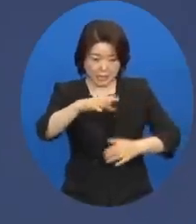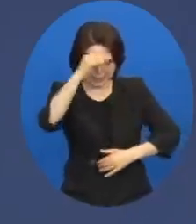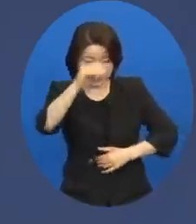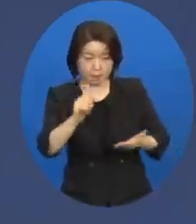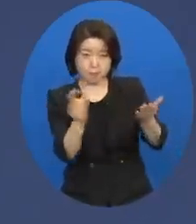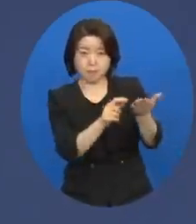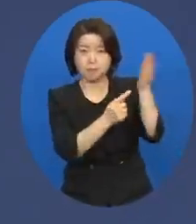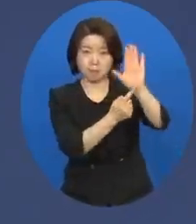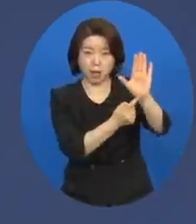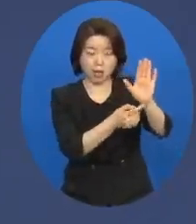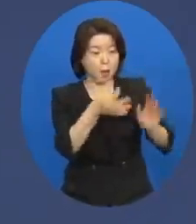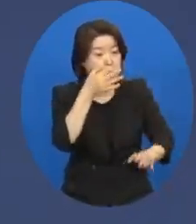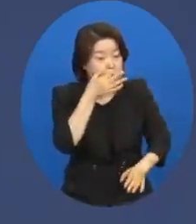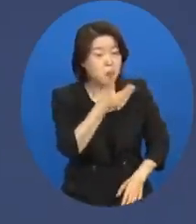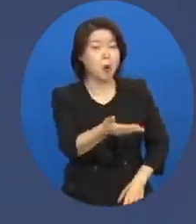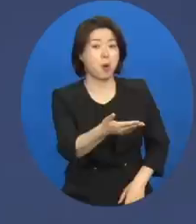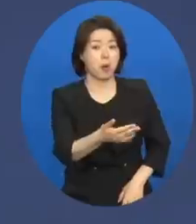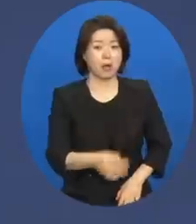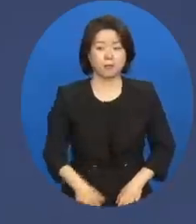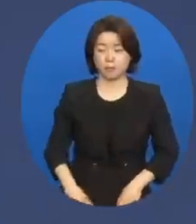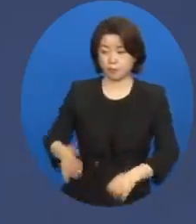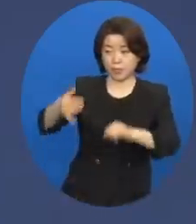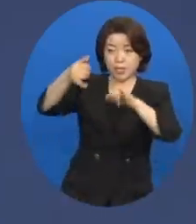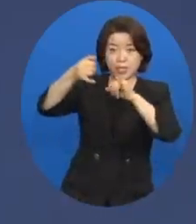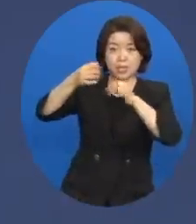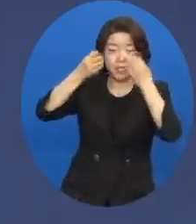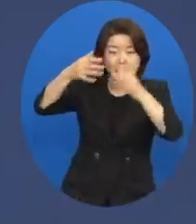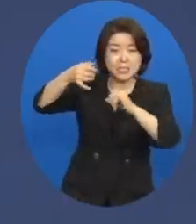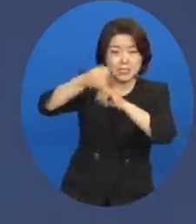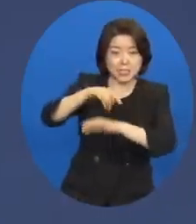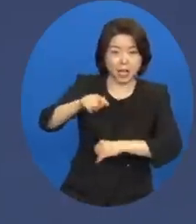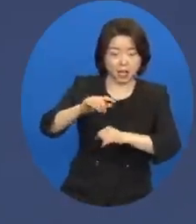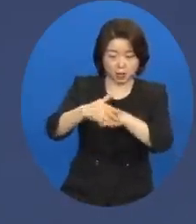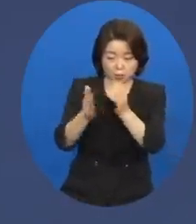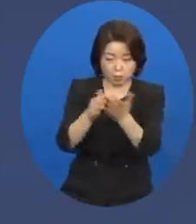삼아서 보여주신 얘기라면 신약교회 이